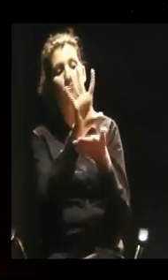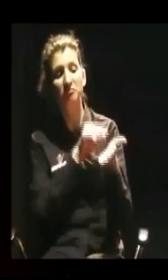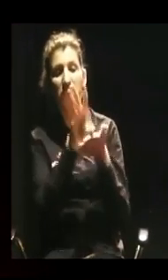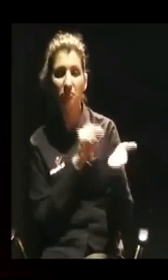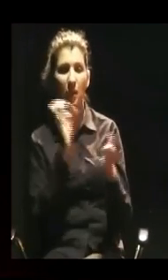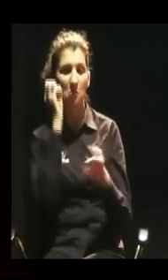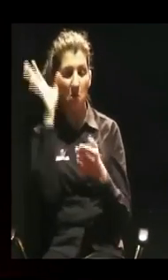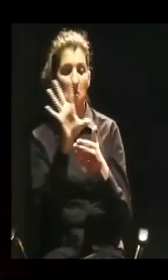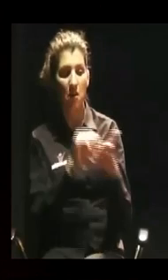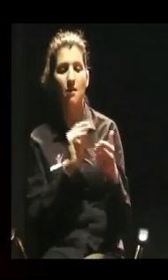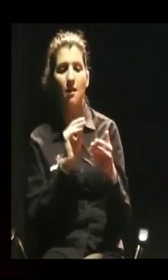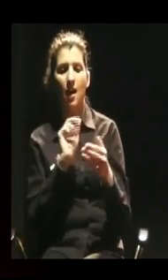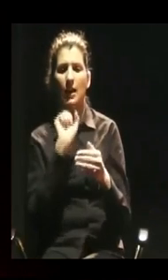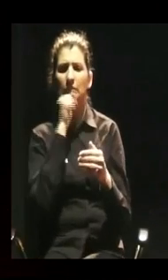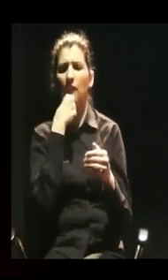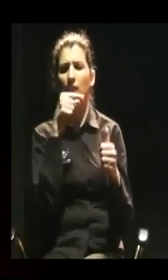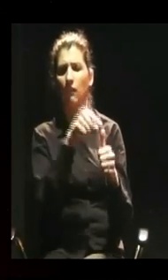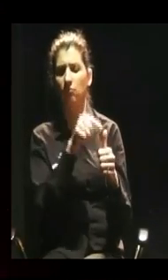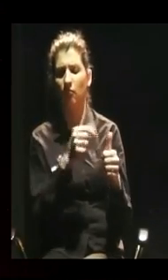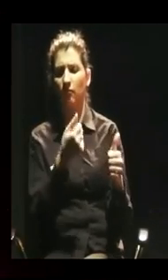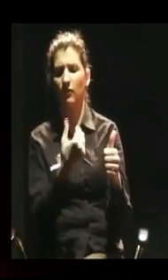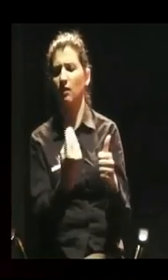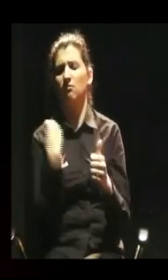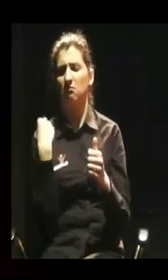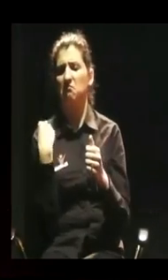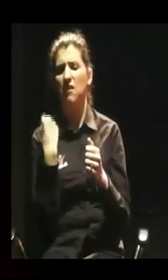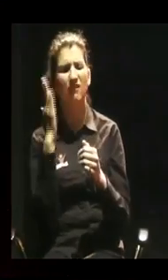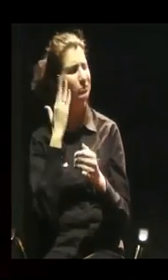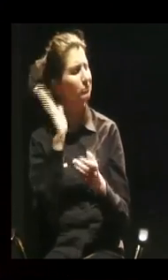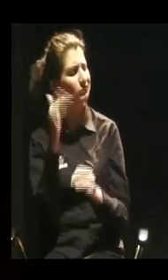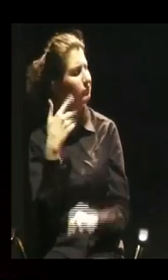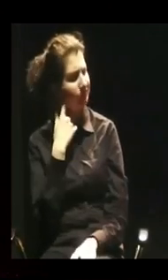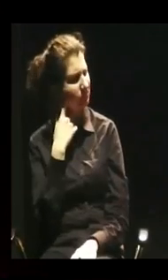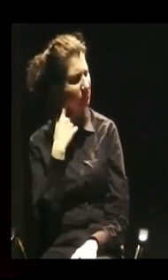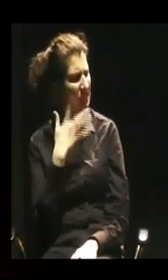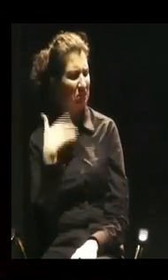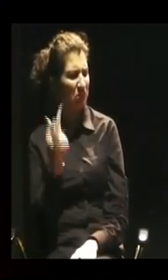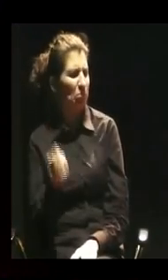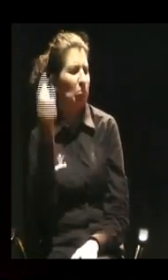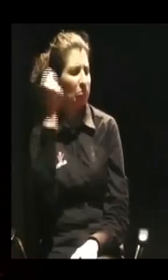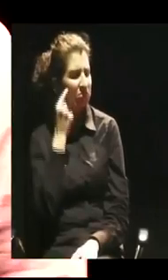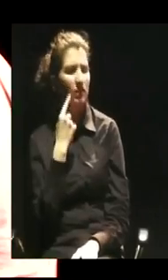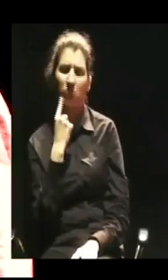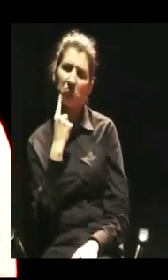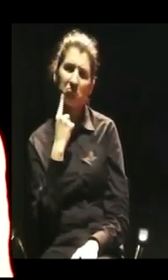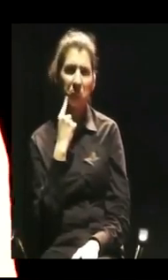No i ten stary w którymś momencie mówi: wiesz, bracie, dziwna myśl mi przyszła do